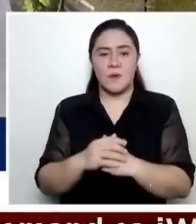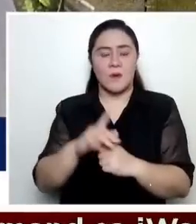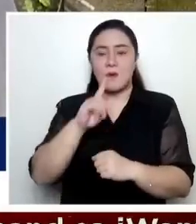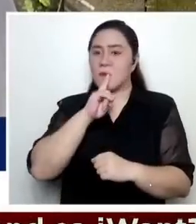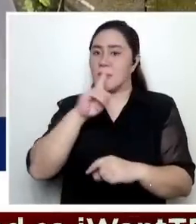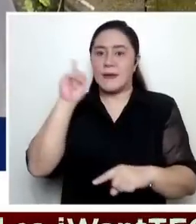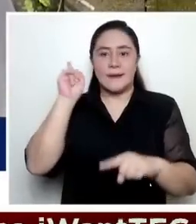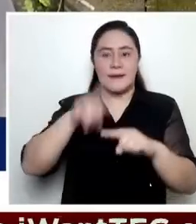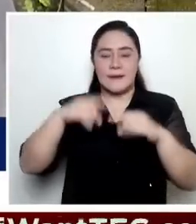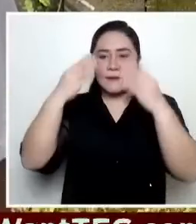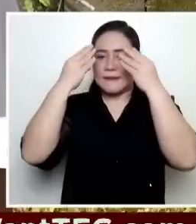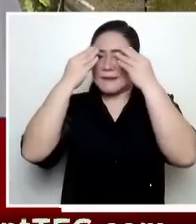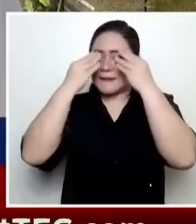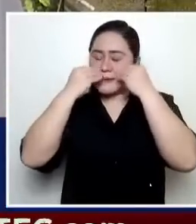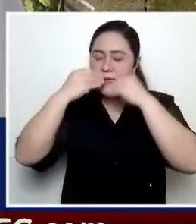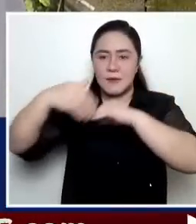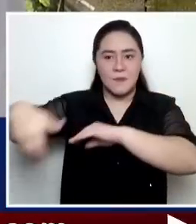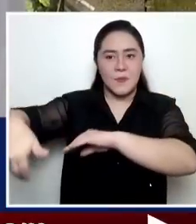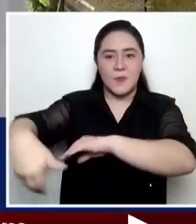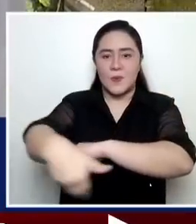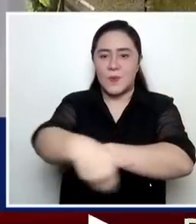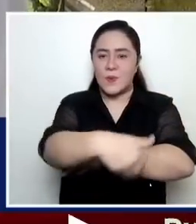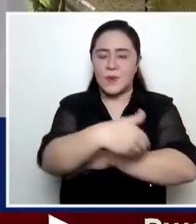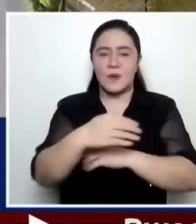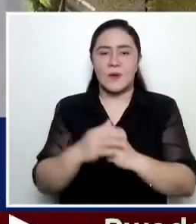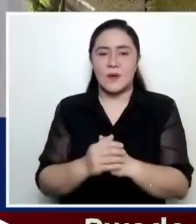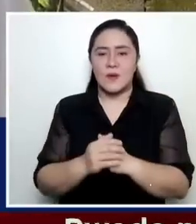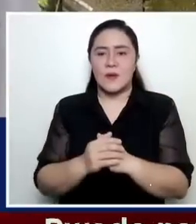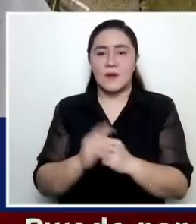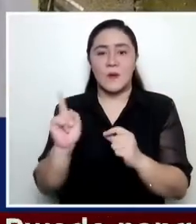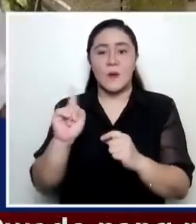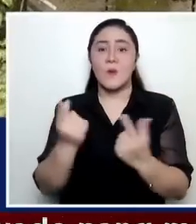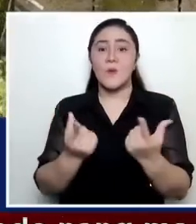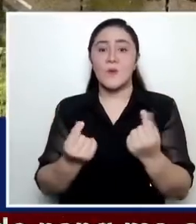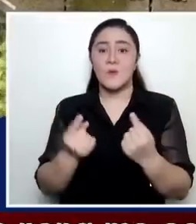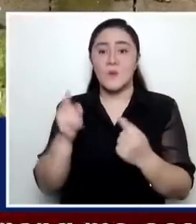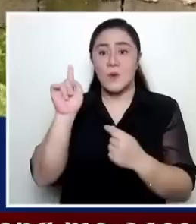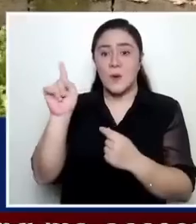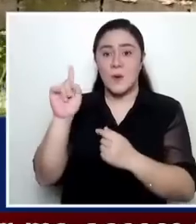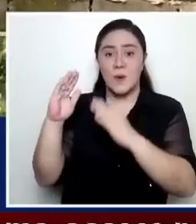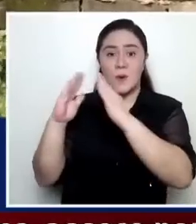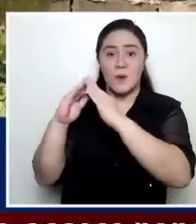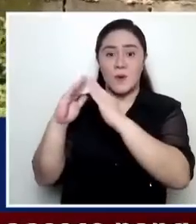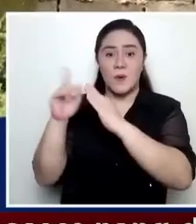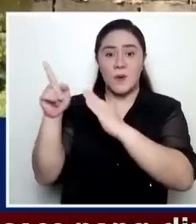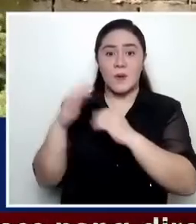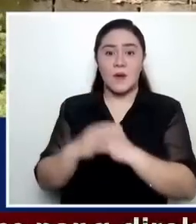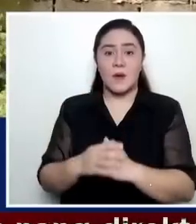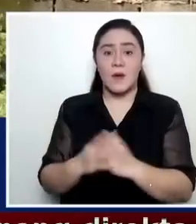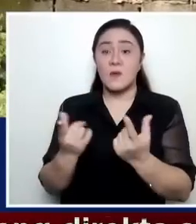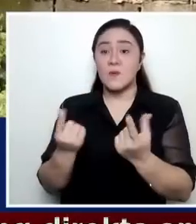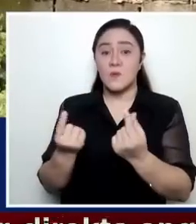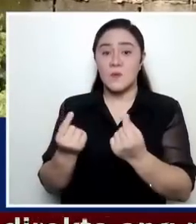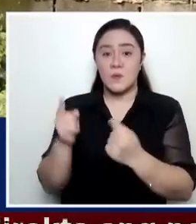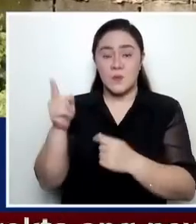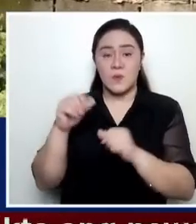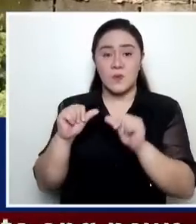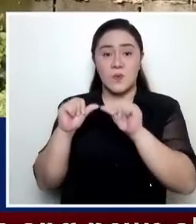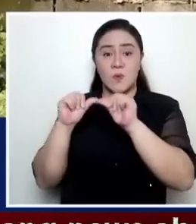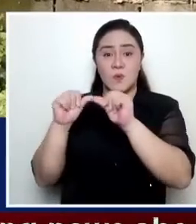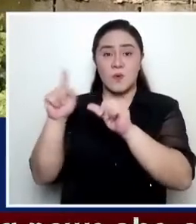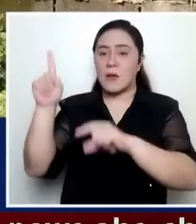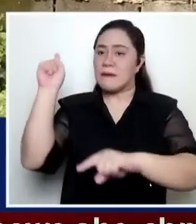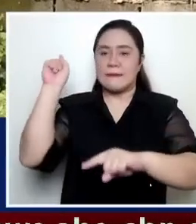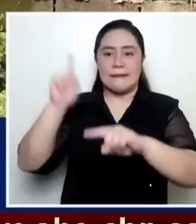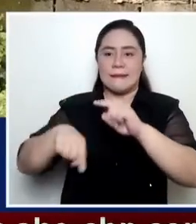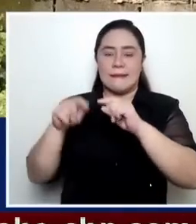nakatulog buong magdamag. So anong gagawin niyo dito sa bahay niyo? Ala na, totally na yan sir. Talagang hindi na pwedeng tiran